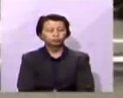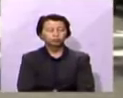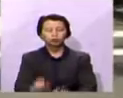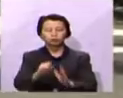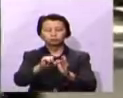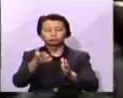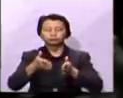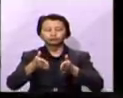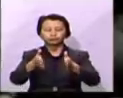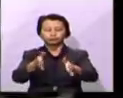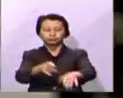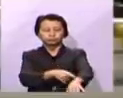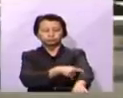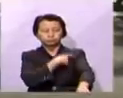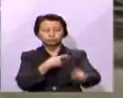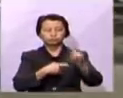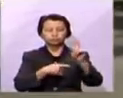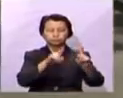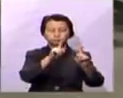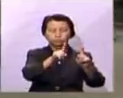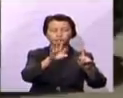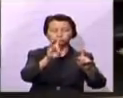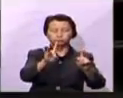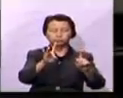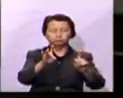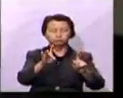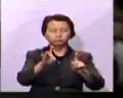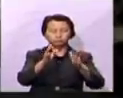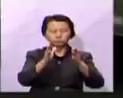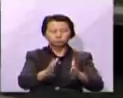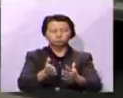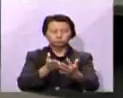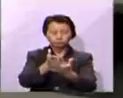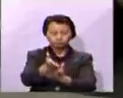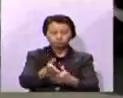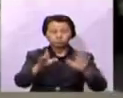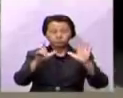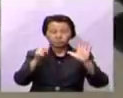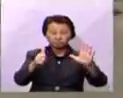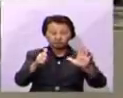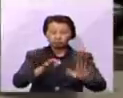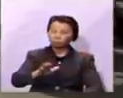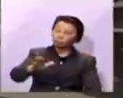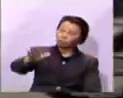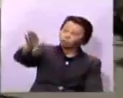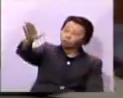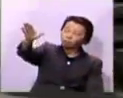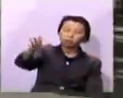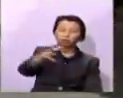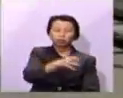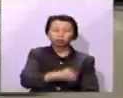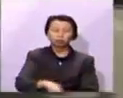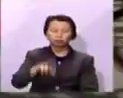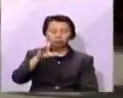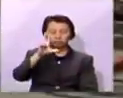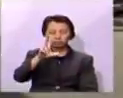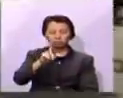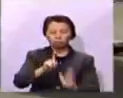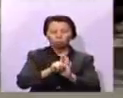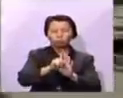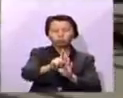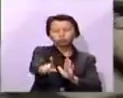Selain laluan terpanjang 118 pelumba, perlu mengharungi 6 pendakian Cat 4 selain 3 zon